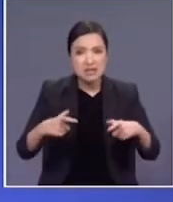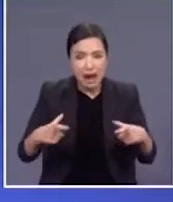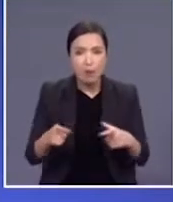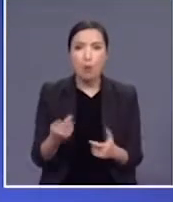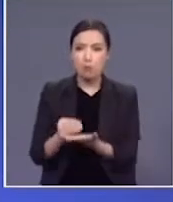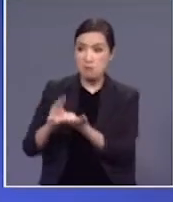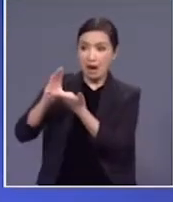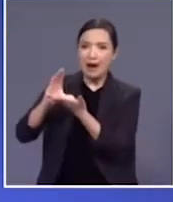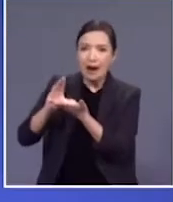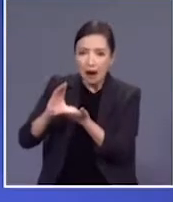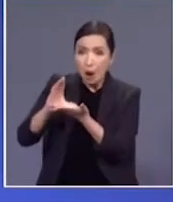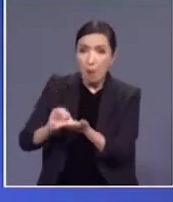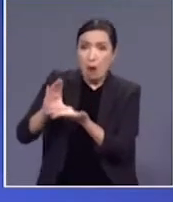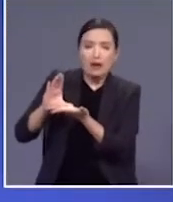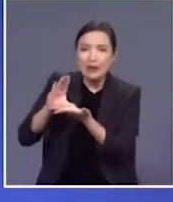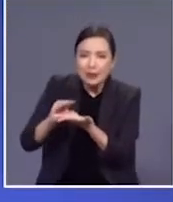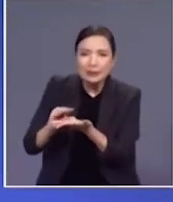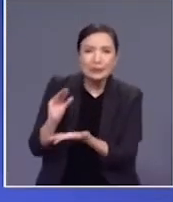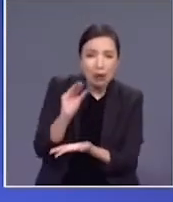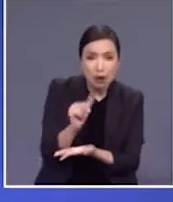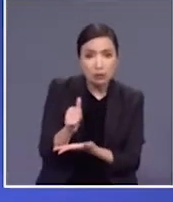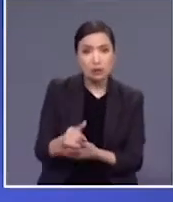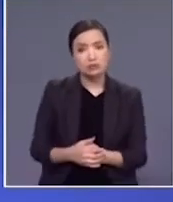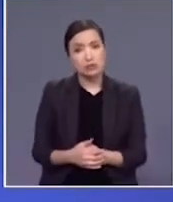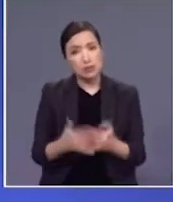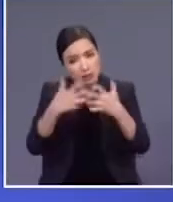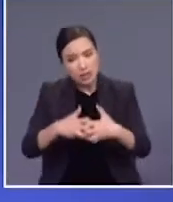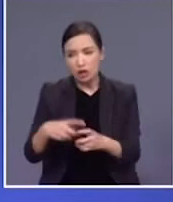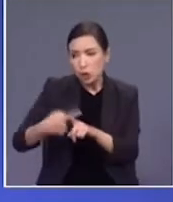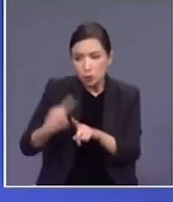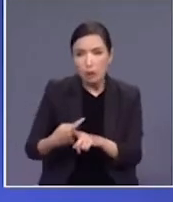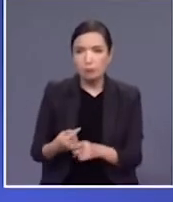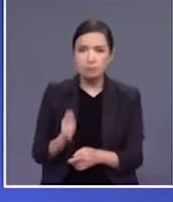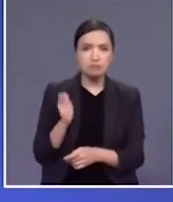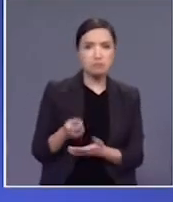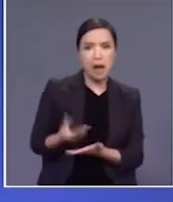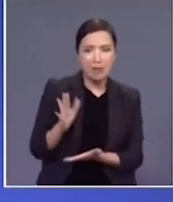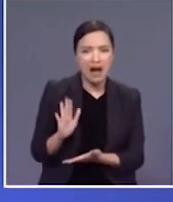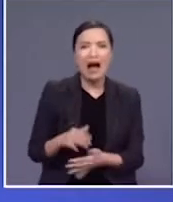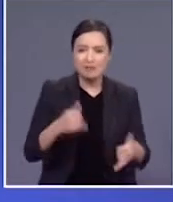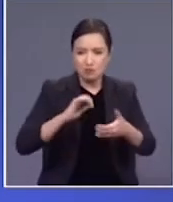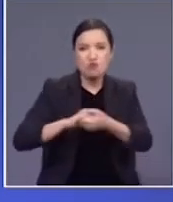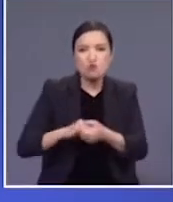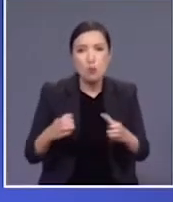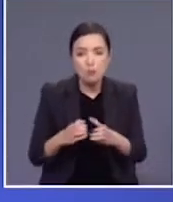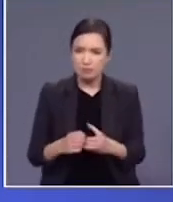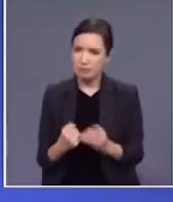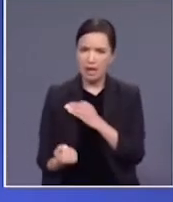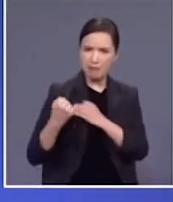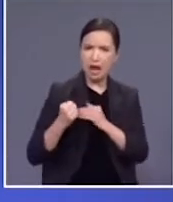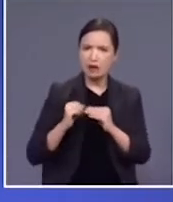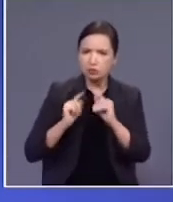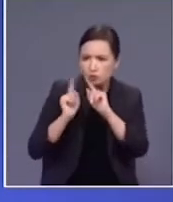ซื้อเมล็ดพันธุ์และการเช่าเครื่องจักรกลอีกทั้งช่วยส่งเสริมความแข็งแกร่งภายในกลุ่มให้มีอำนาจต่อรองมีพลังในการเริ่มทำสิ่ง